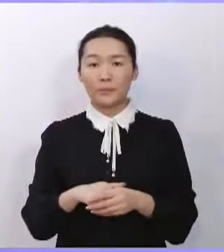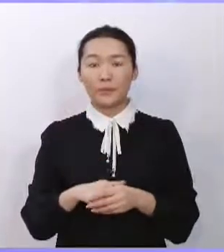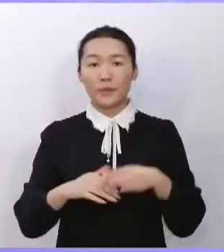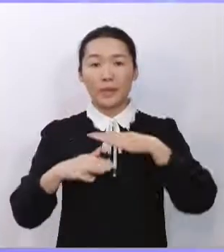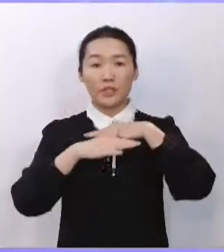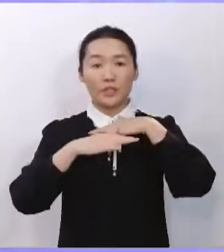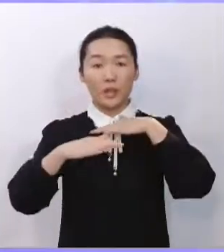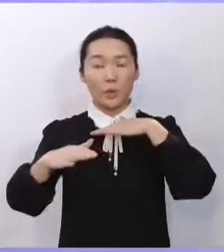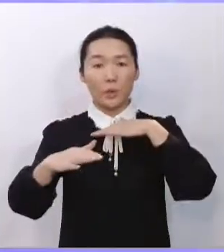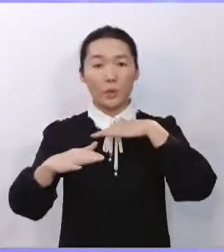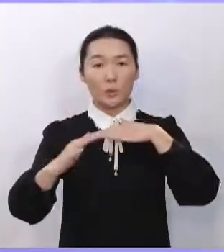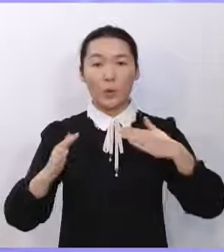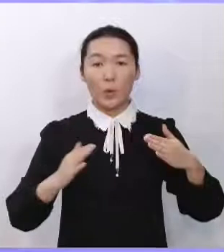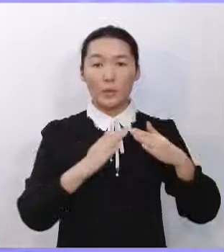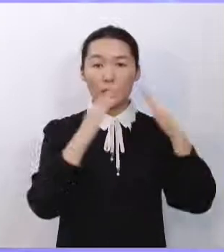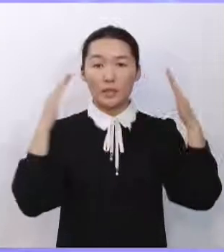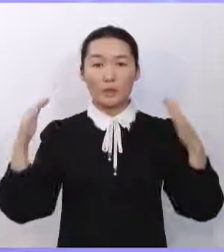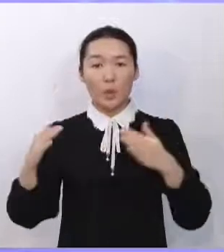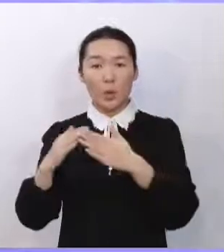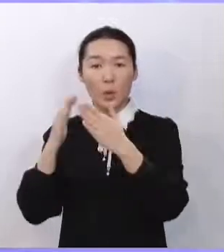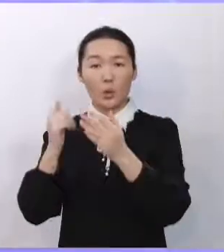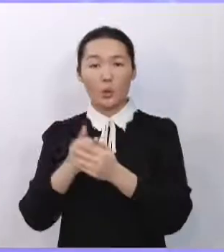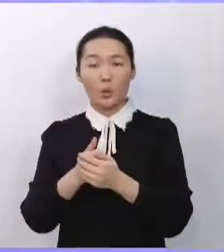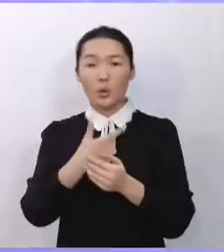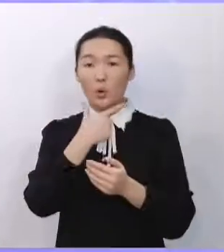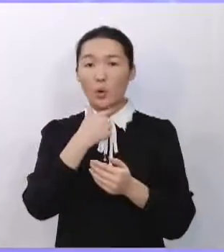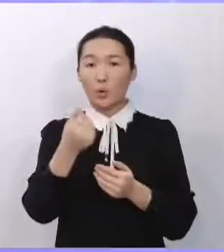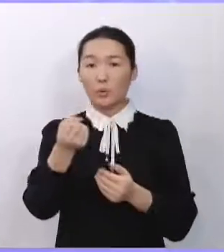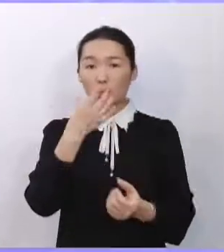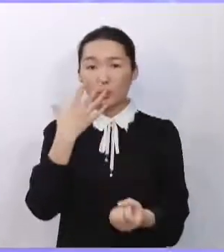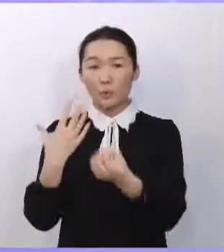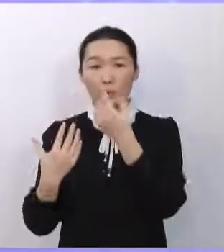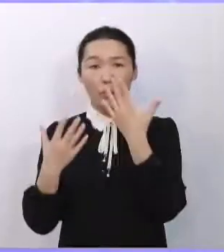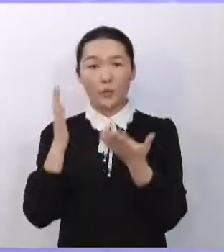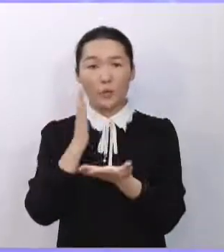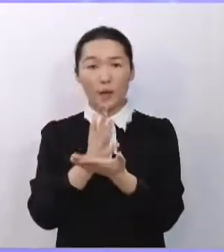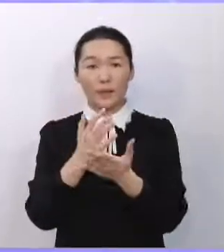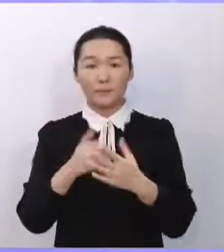Жайлоодо бийик тоолор, кооз гүлдөр бар.